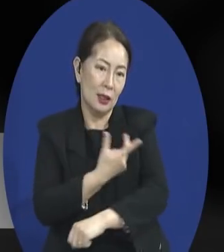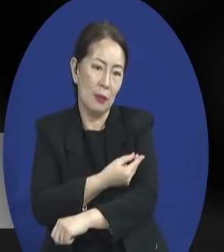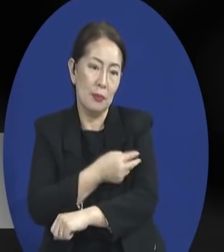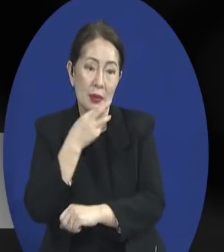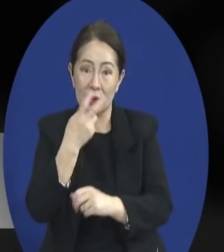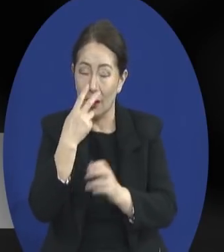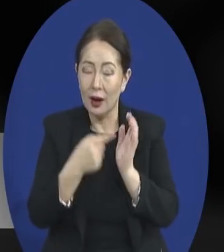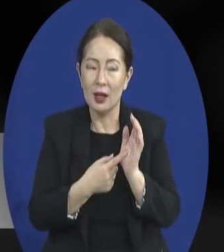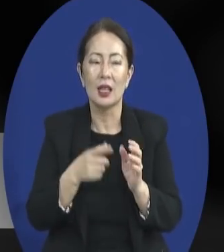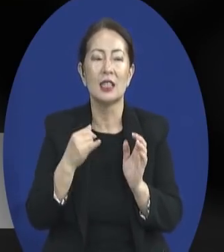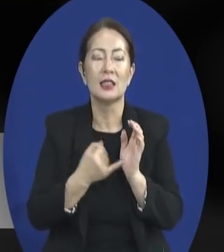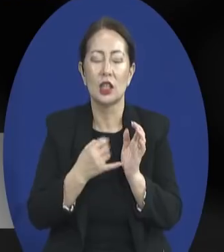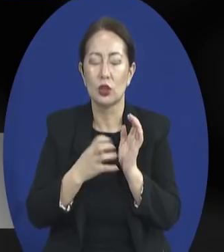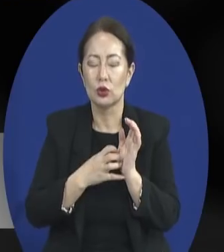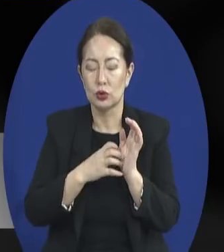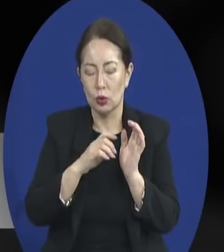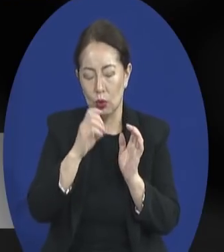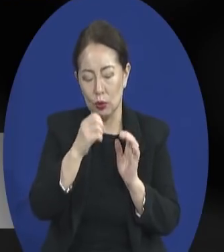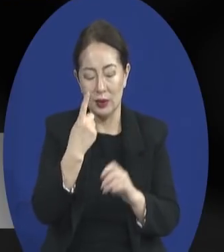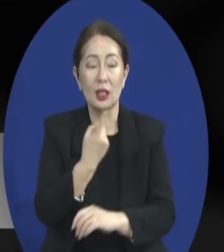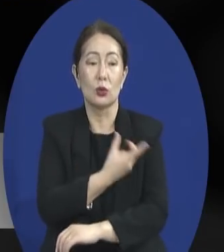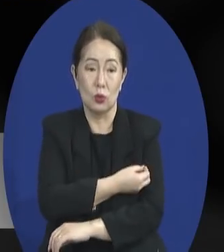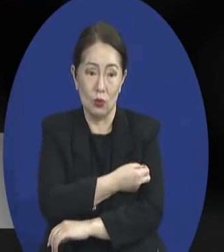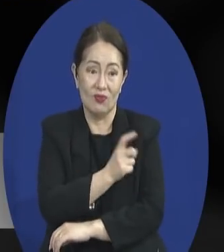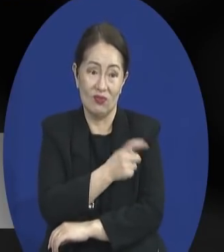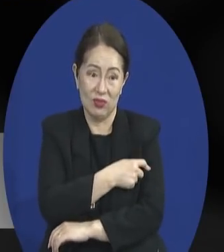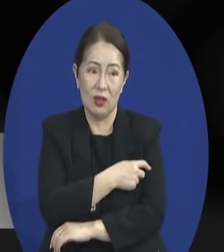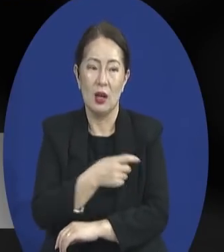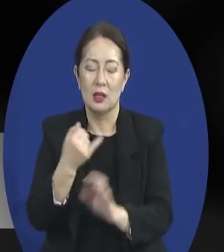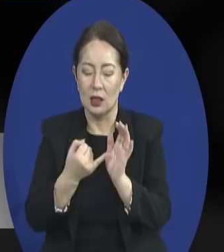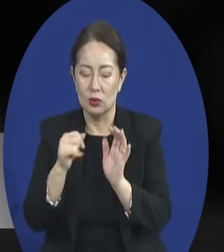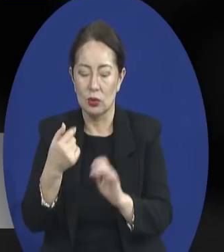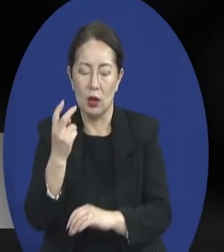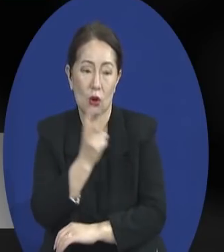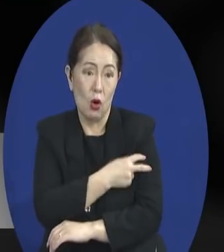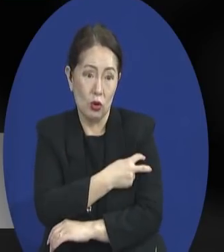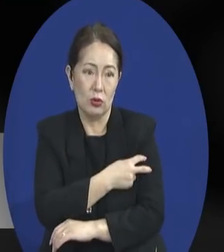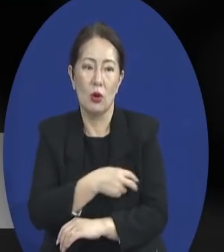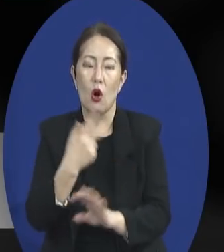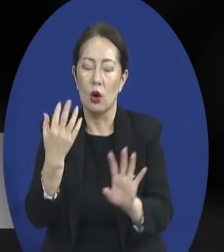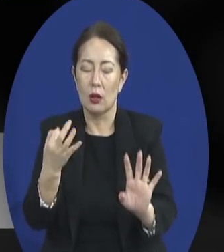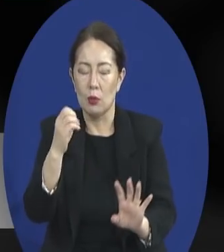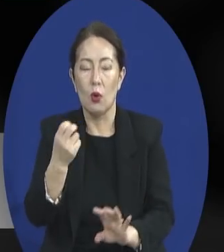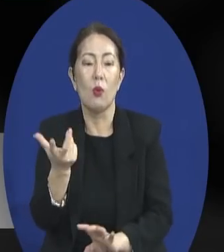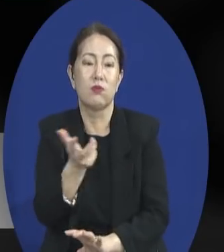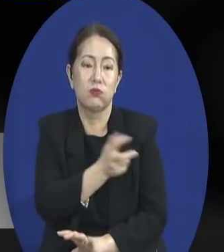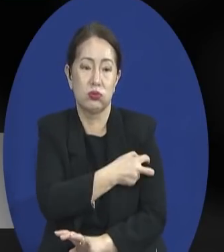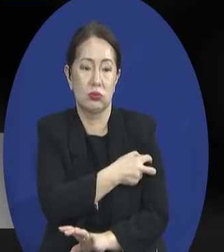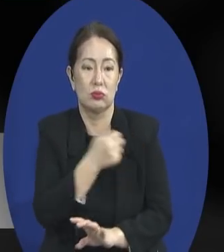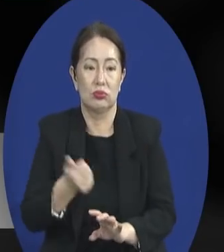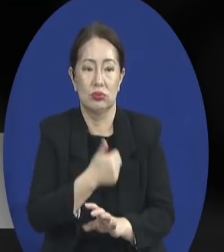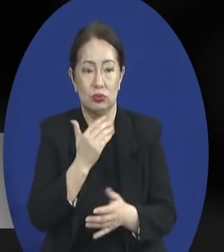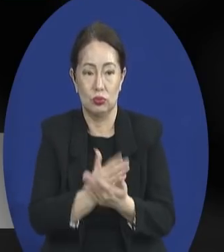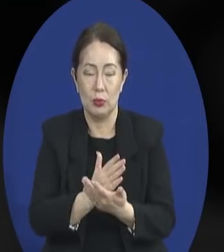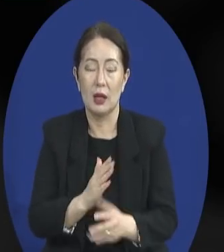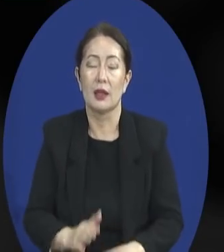амын 69% нэгдүгээр тундаа, 66% нь хоёрдугаар тундаа, 28% нь нэмэлт гуравдугаар тунд хамрагдаад байна.